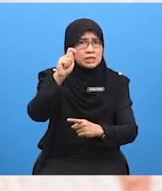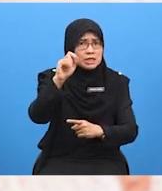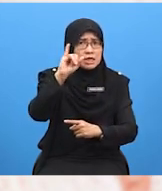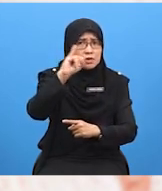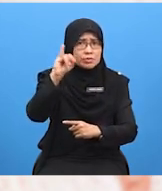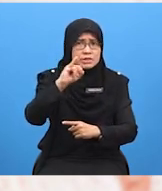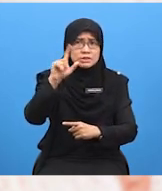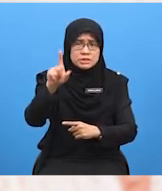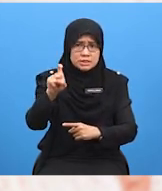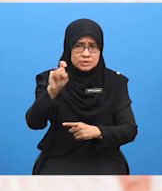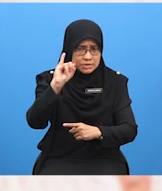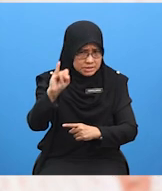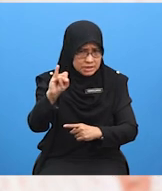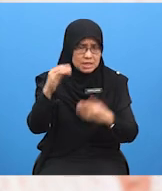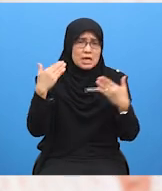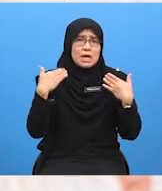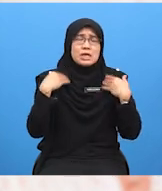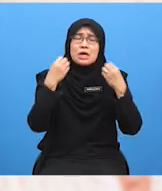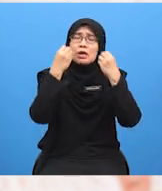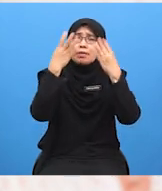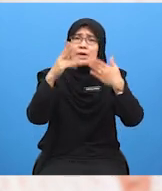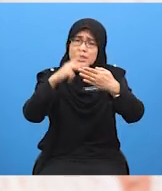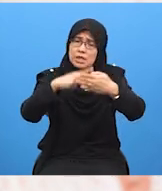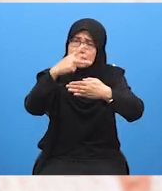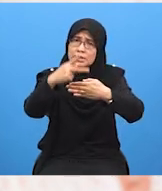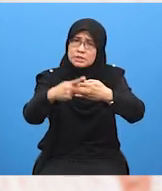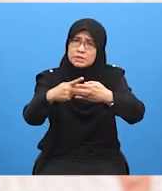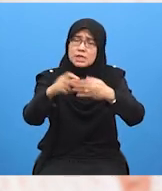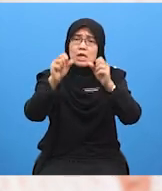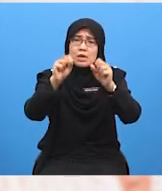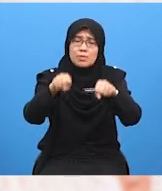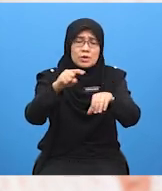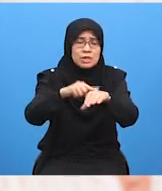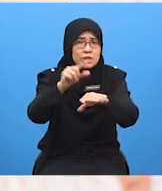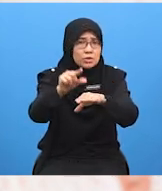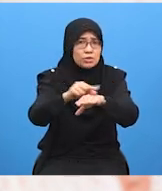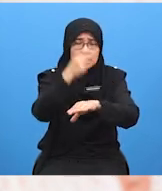berkaitan boleh digunakan untuk memindah litar simulasi.